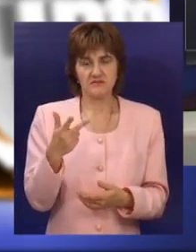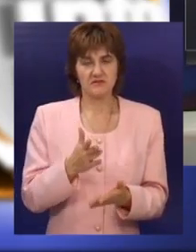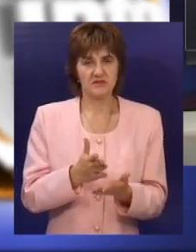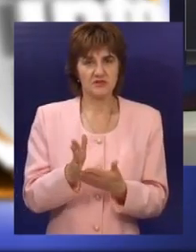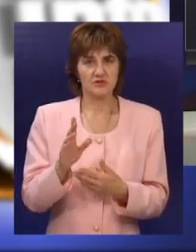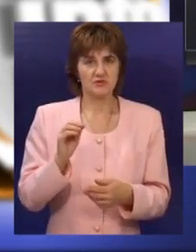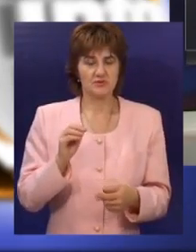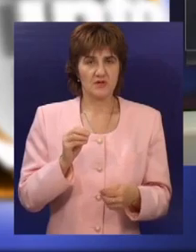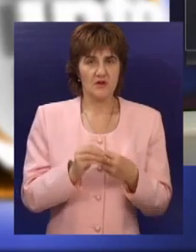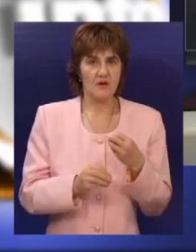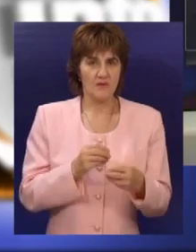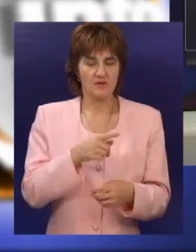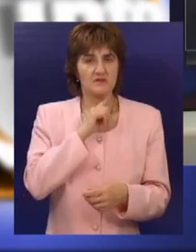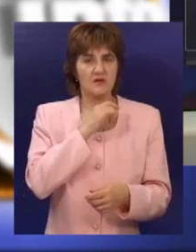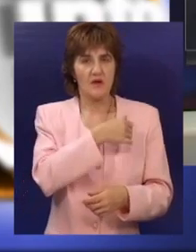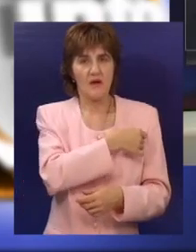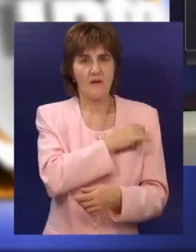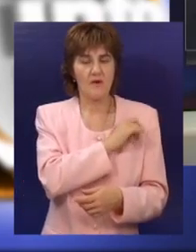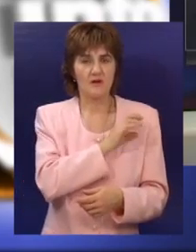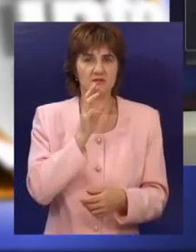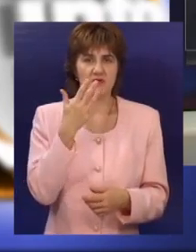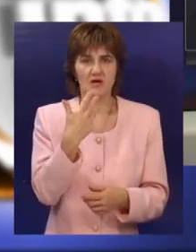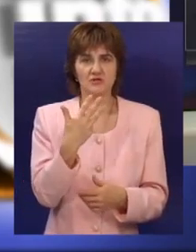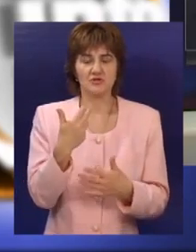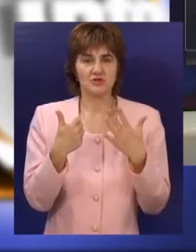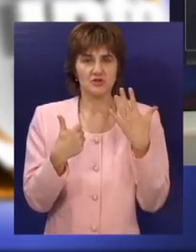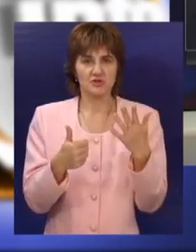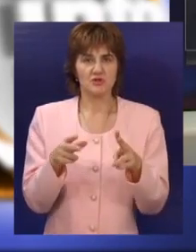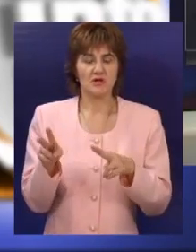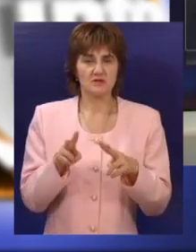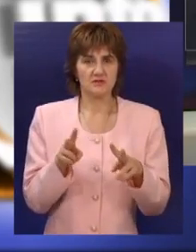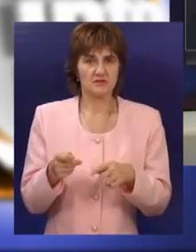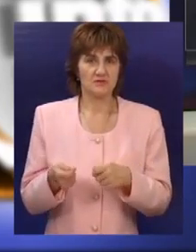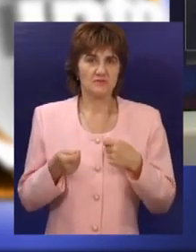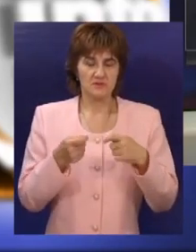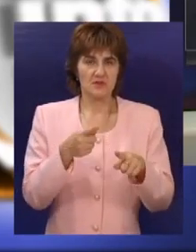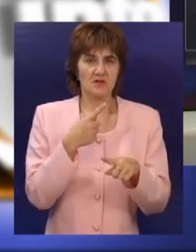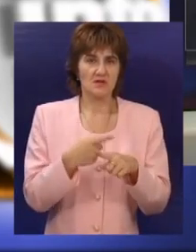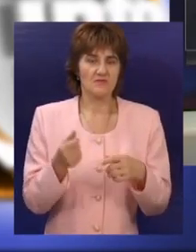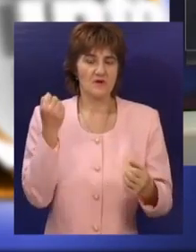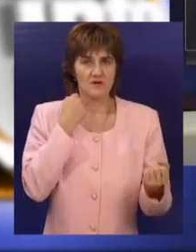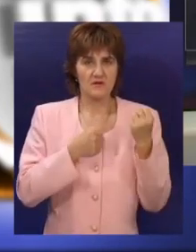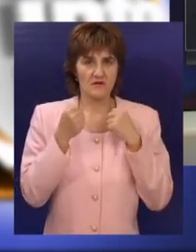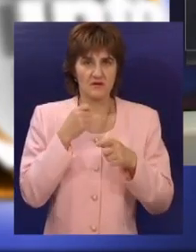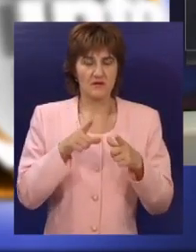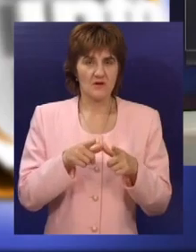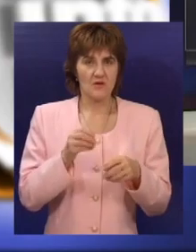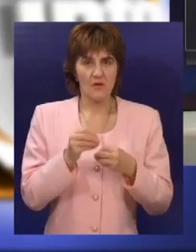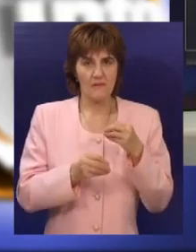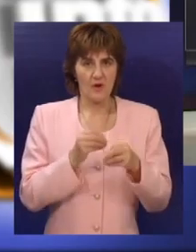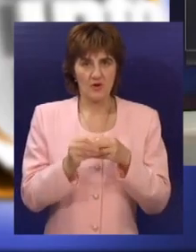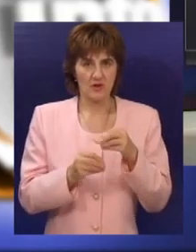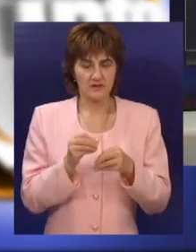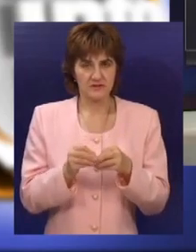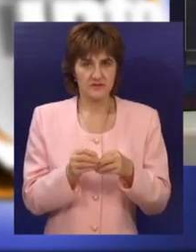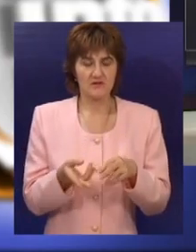33 slučaja, dok je policija podnijela 46 prijava osnovnom sudu zbog krivičnog dela nasilja u